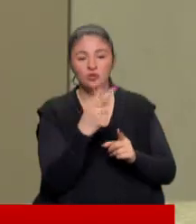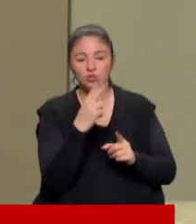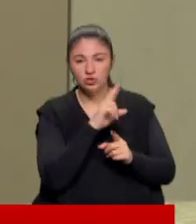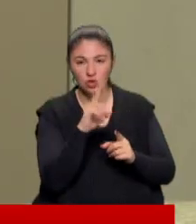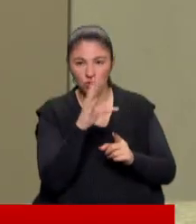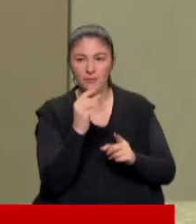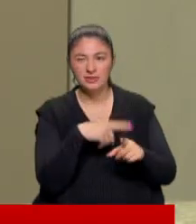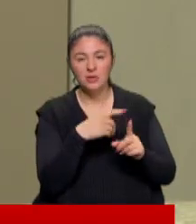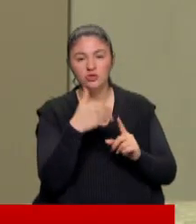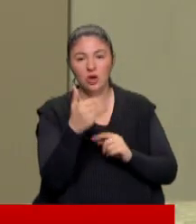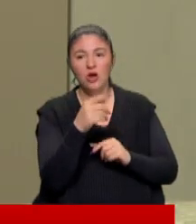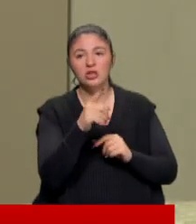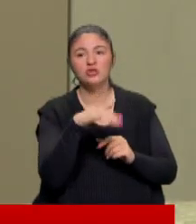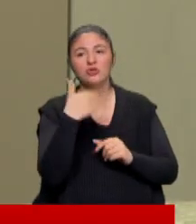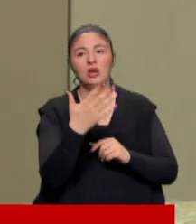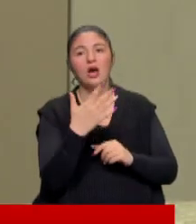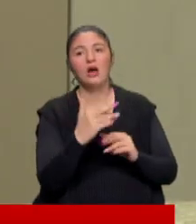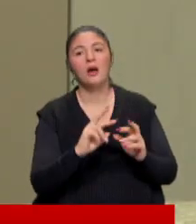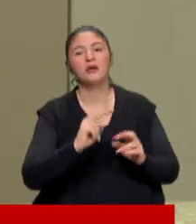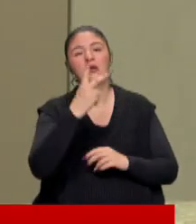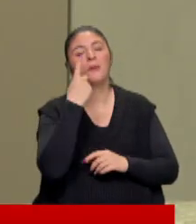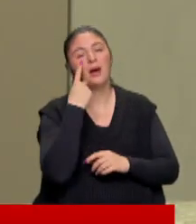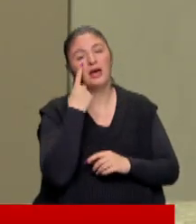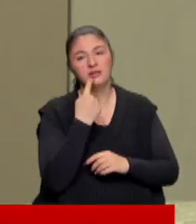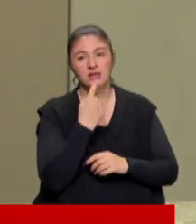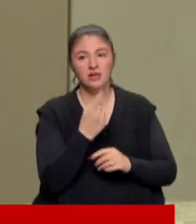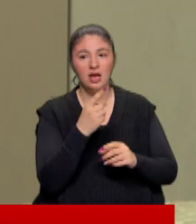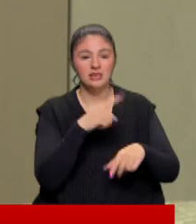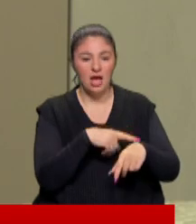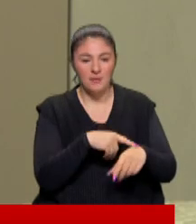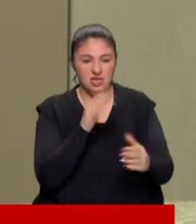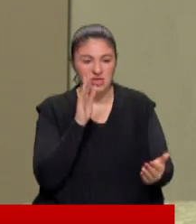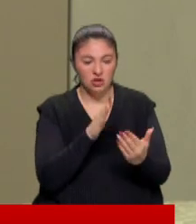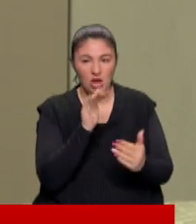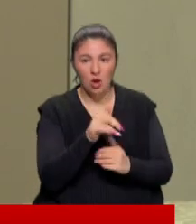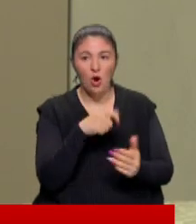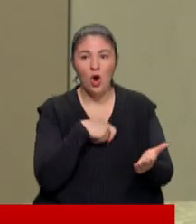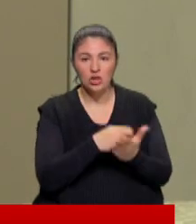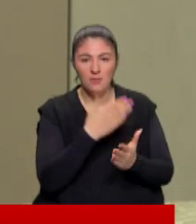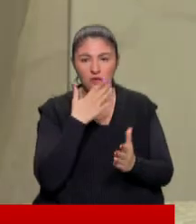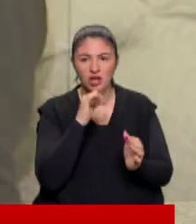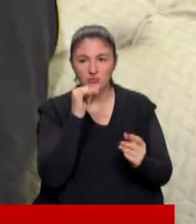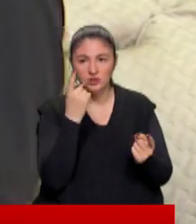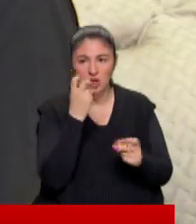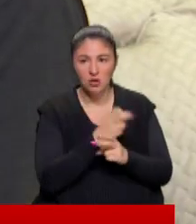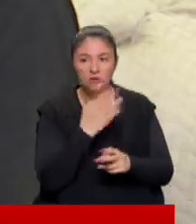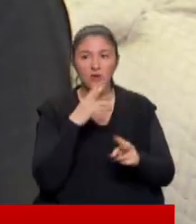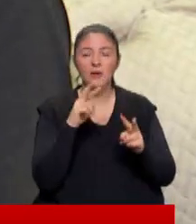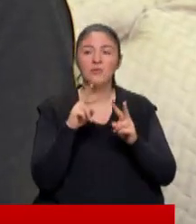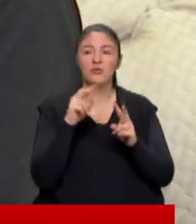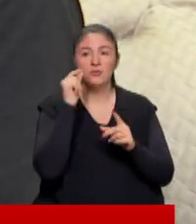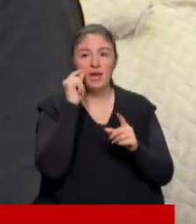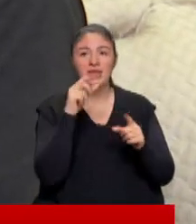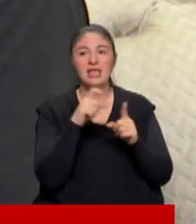bir zaman sonra. Ondan sonra bakarız dedi. Vade geliyor. Ödeme yok, hiçbir şey yok. Müfit